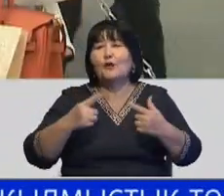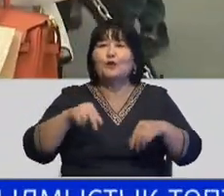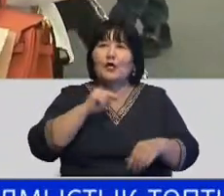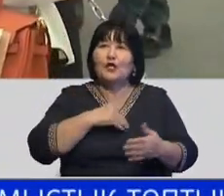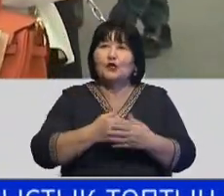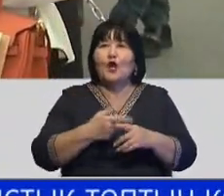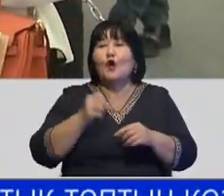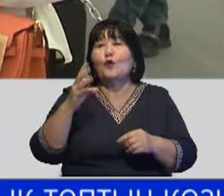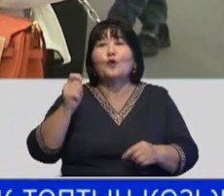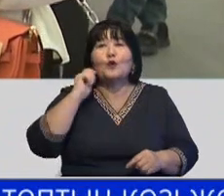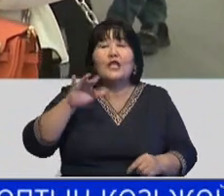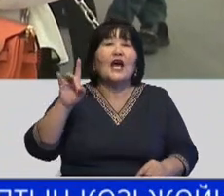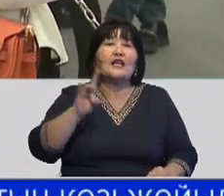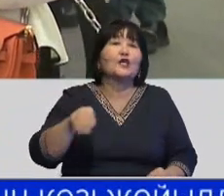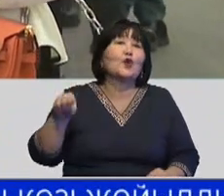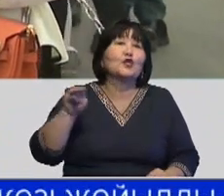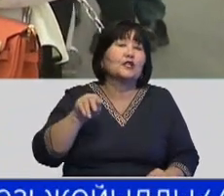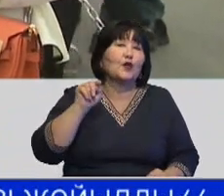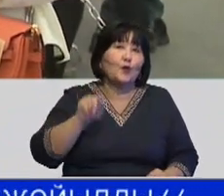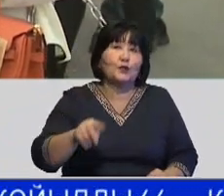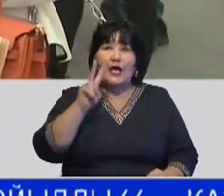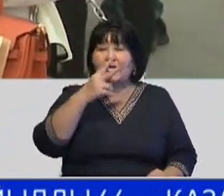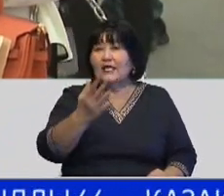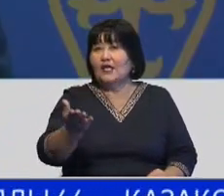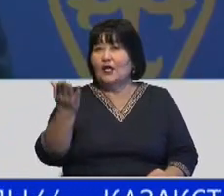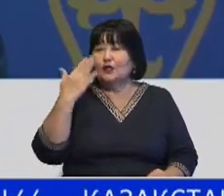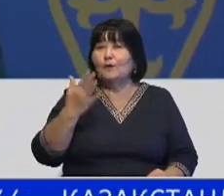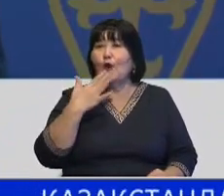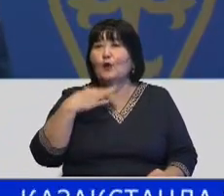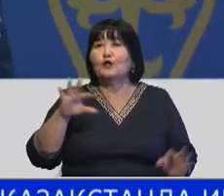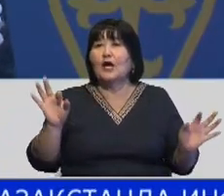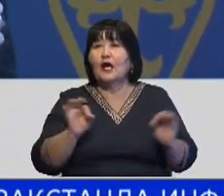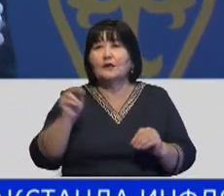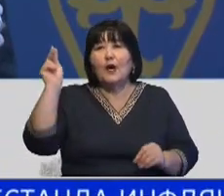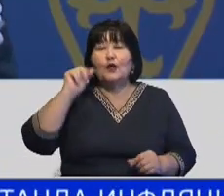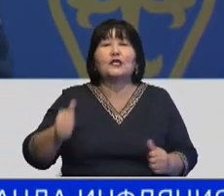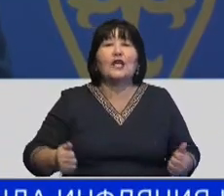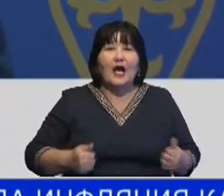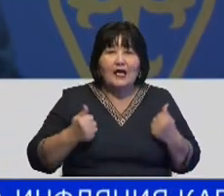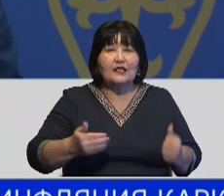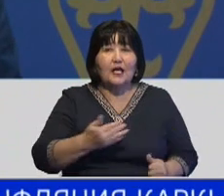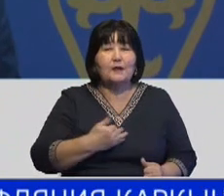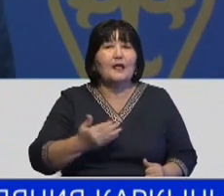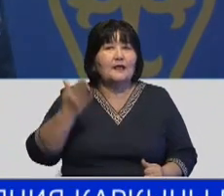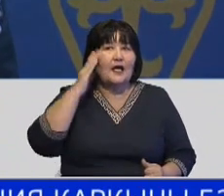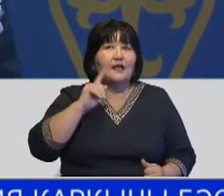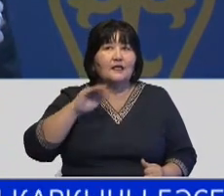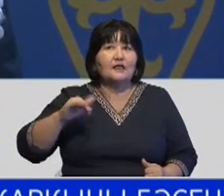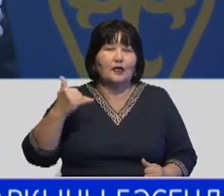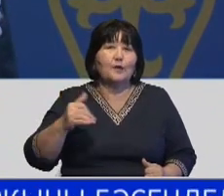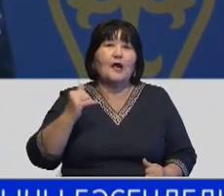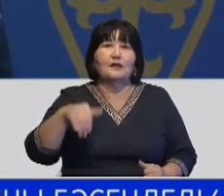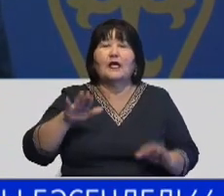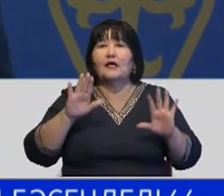істейді. 14 жастағы Расул Жеткерген осыдан 2 жыл бұрын ұлттық аспапты үйренуге ынта білдірген. Талапты жас бүгінде